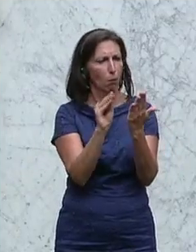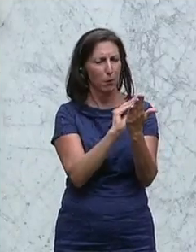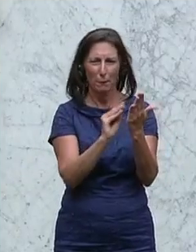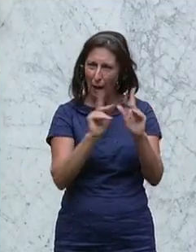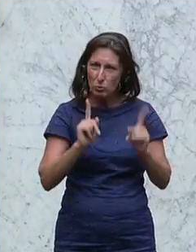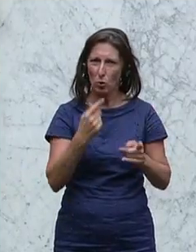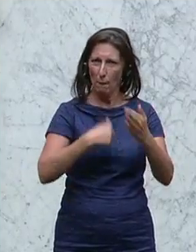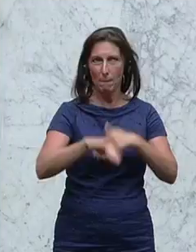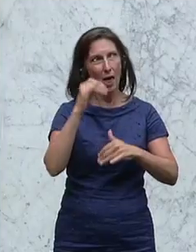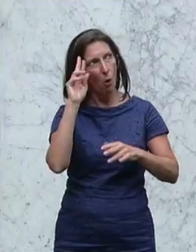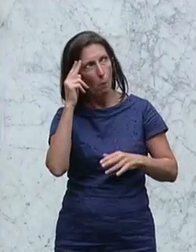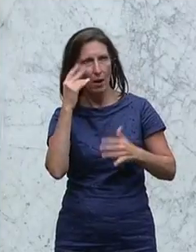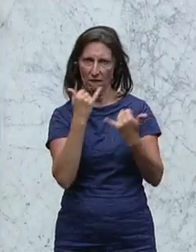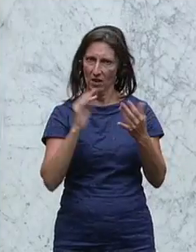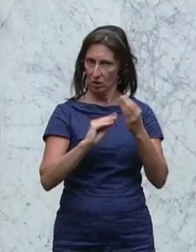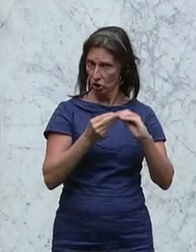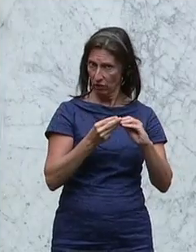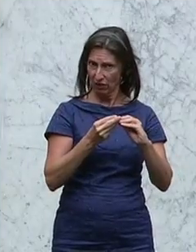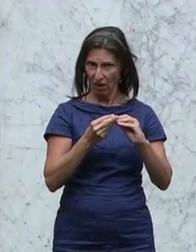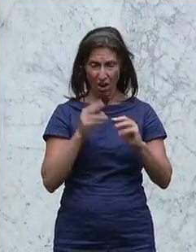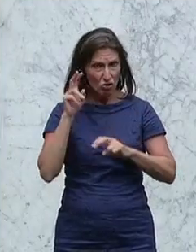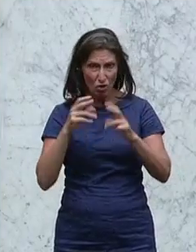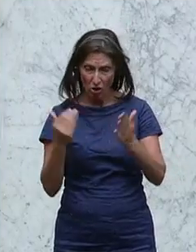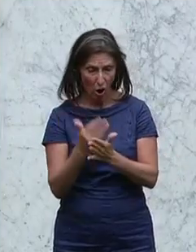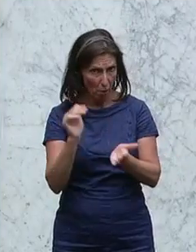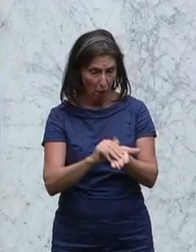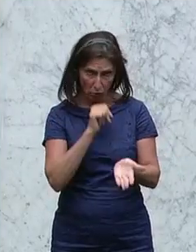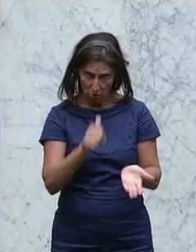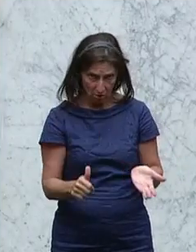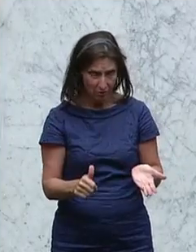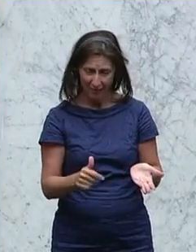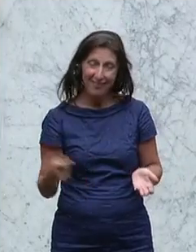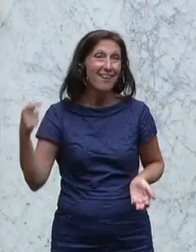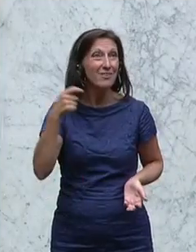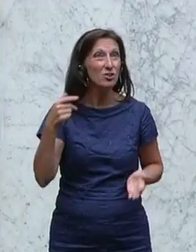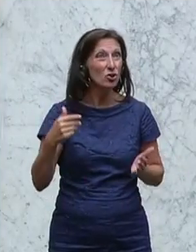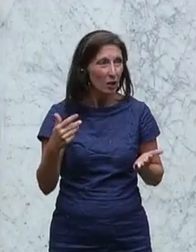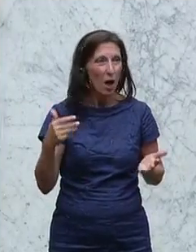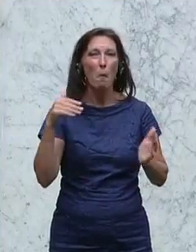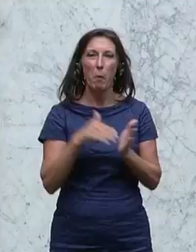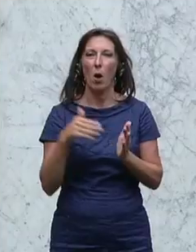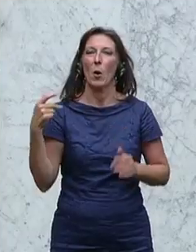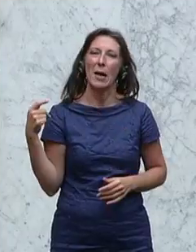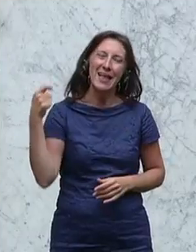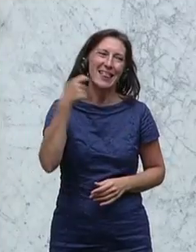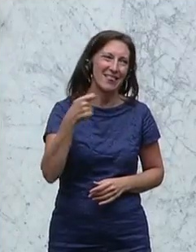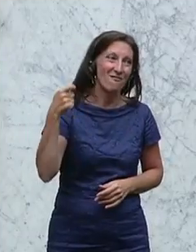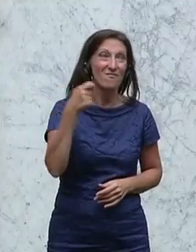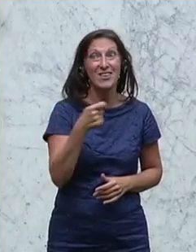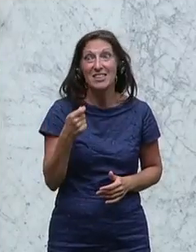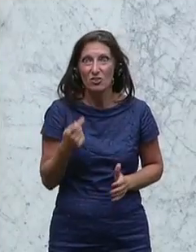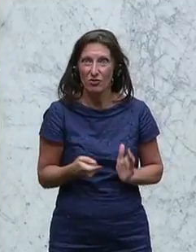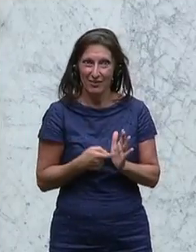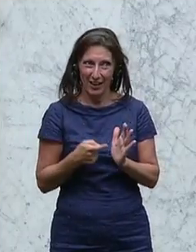Himmels Willen brauchen wir keine neue Steuer auf Investitionen oder dergleichen. Wir brauchen Investitionen wie ein bisschen Brot,